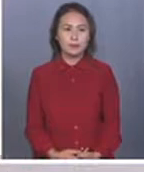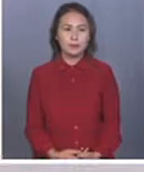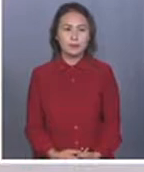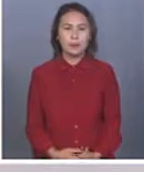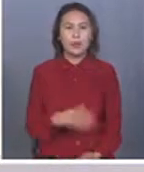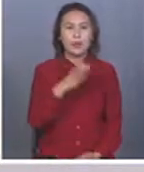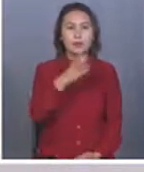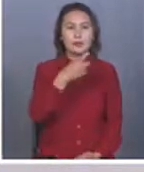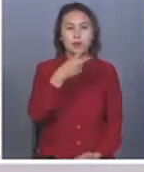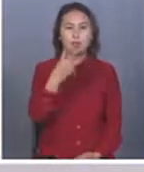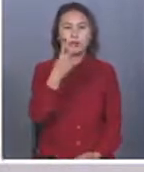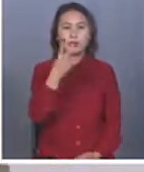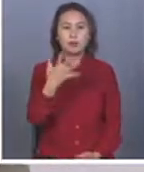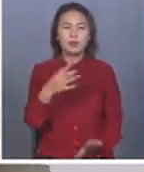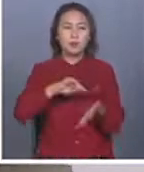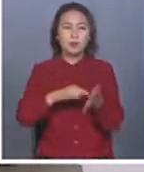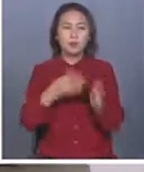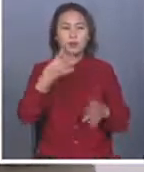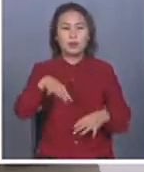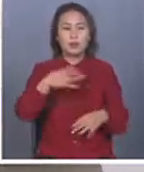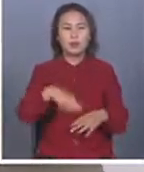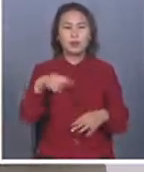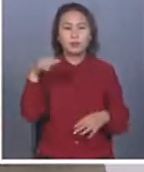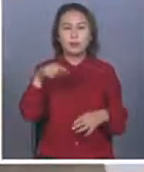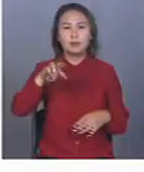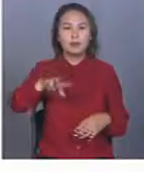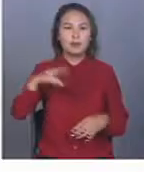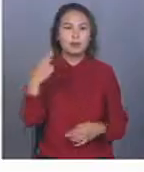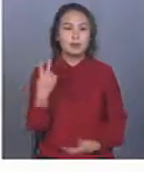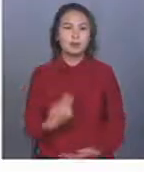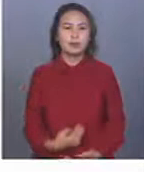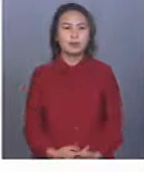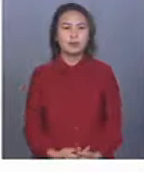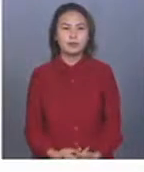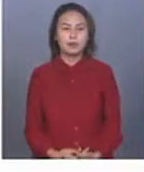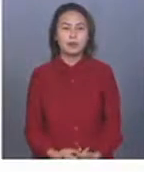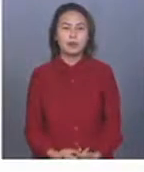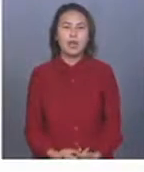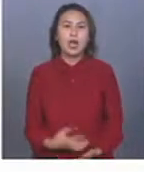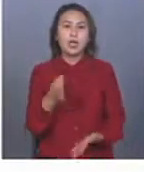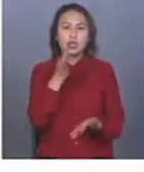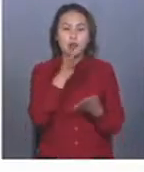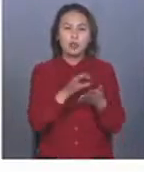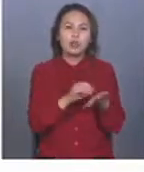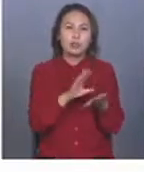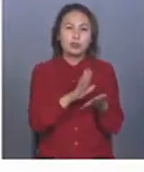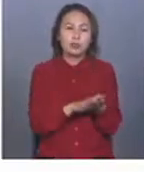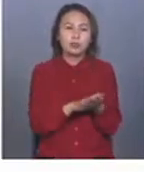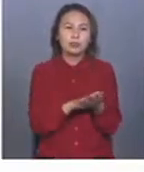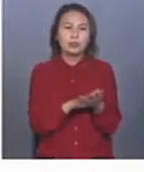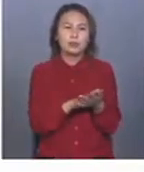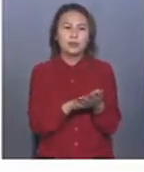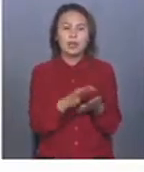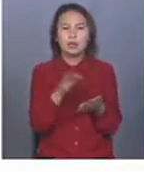тең болады. 25 пен 40-тың көбейтіндісі 1000 метр квадрат. Демек, жауабын жазып қояйық. Осы